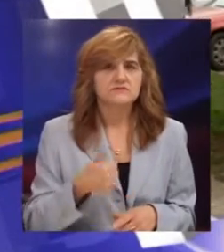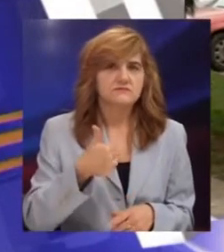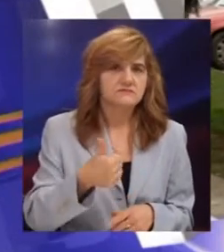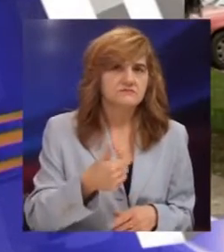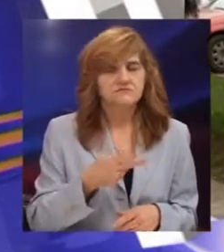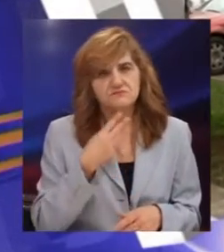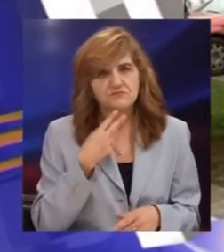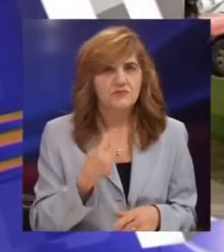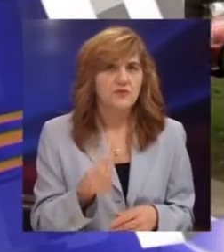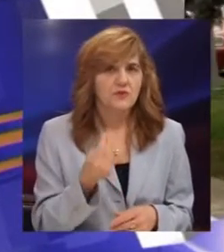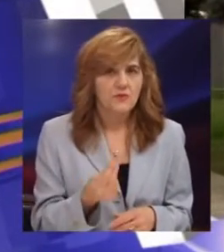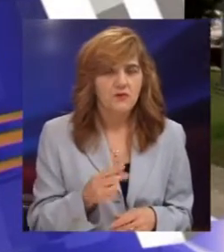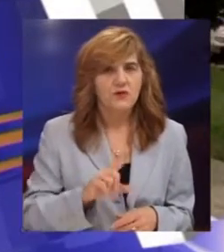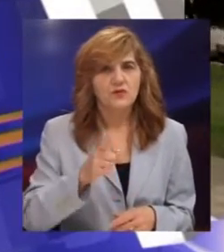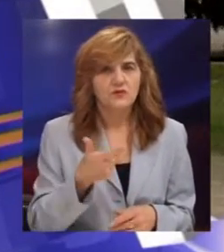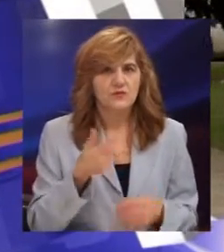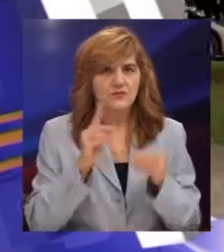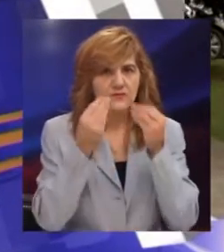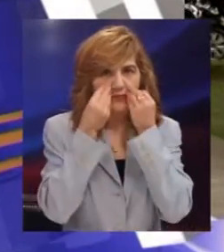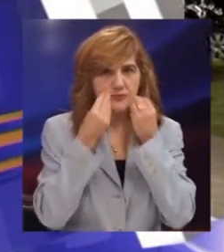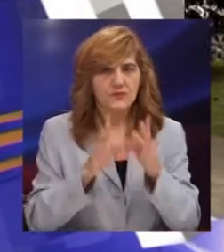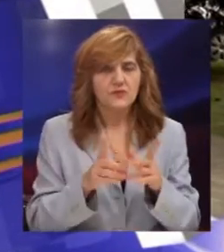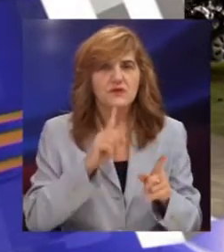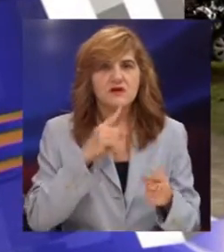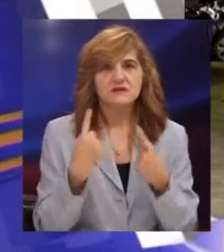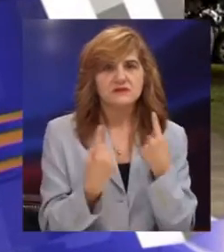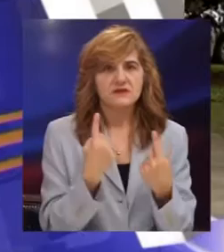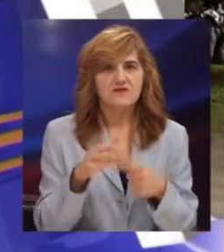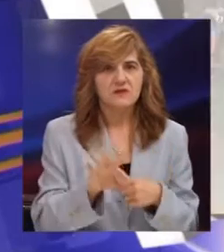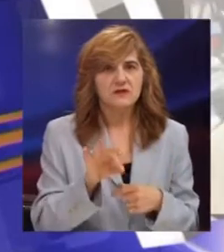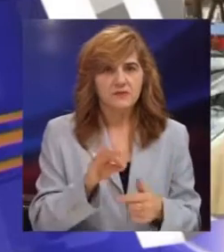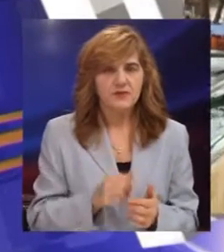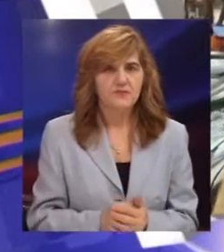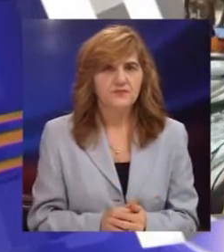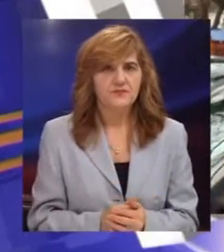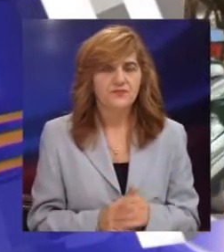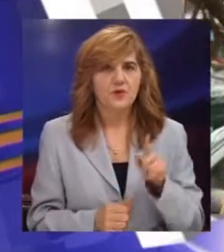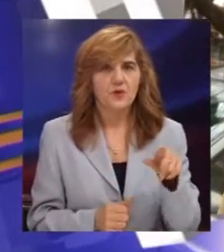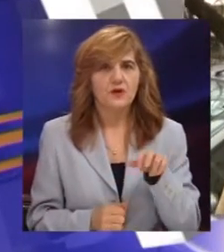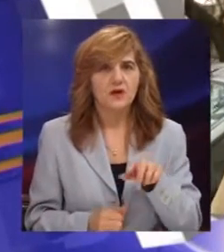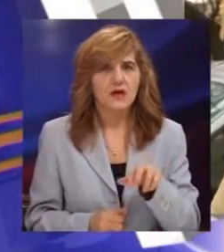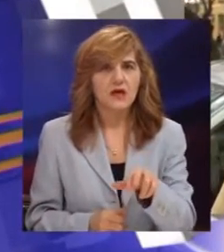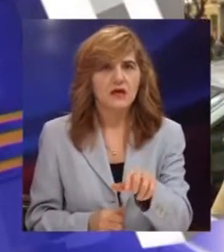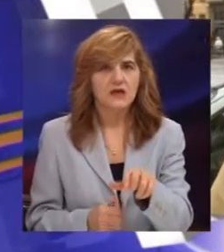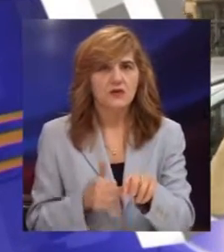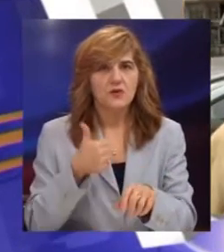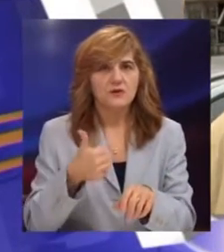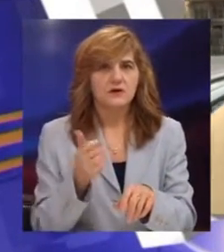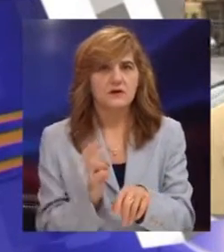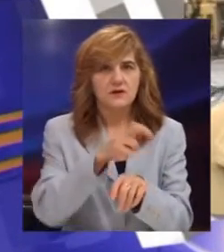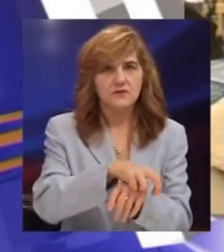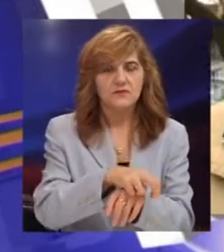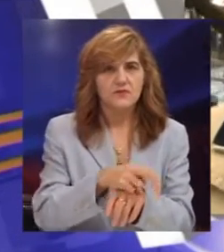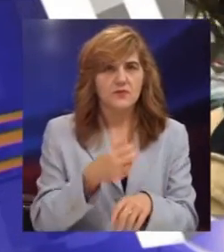s jedne strane veliko dobro, s druge strane veliko zlo, zavisi koliko ju stranu izabere. Oni idu s jednog mesta na